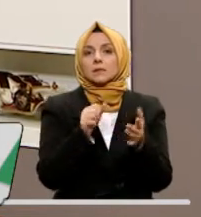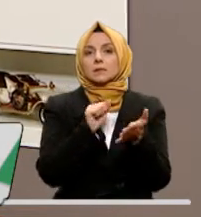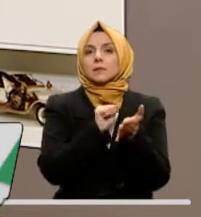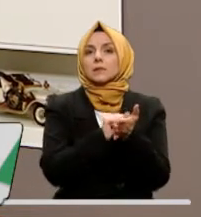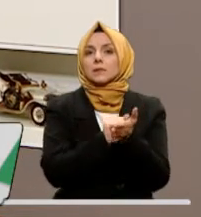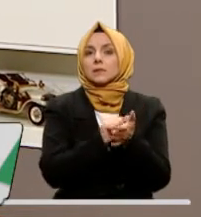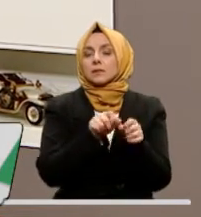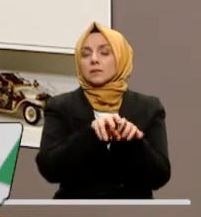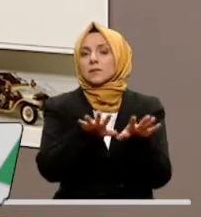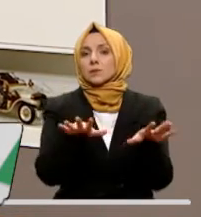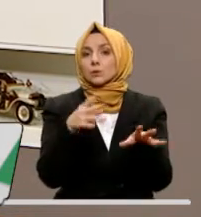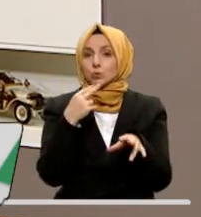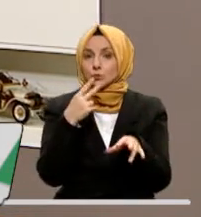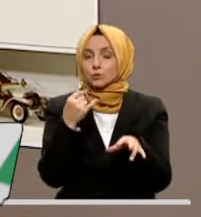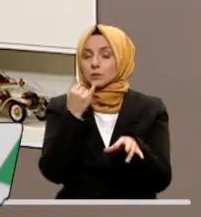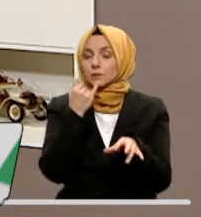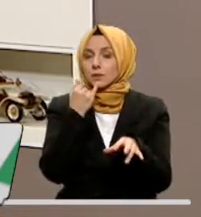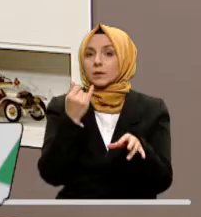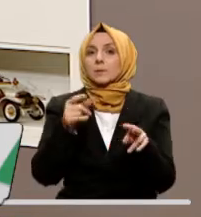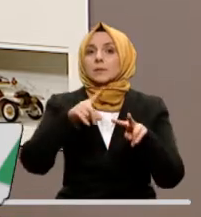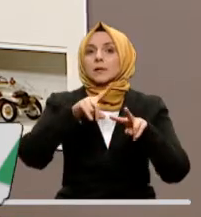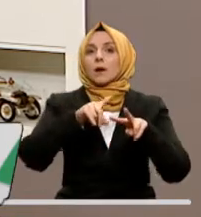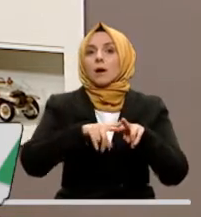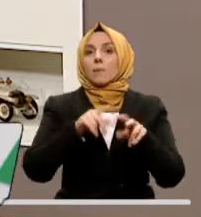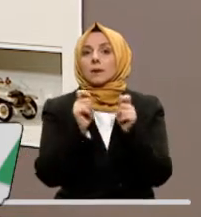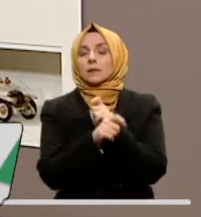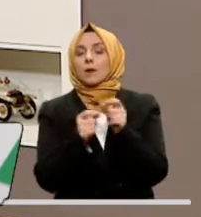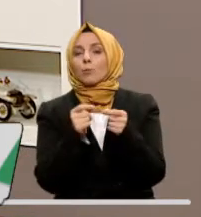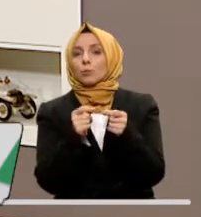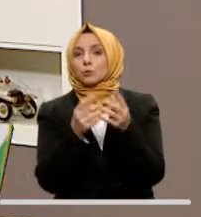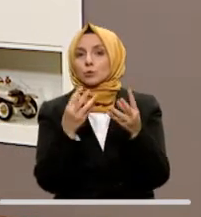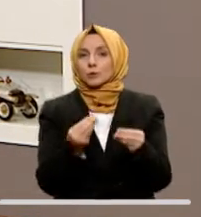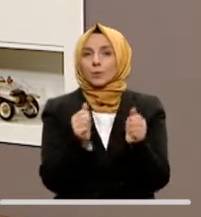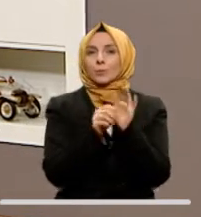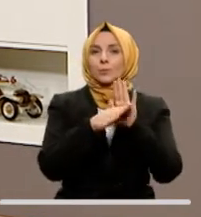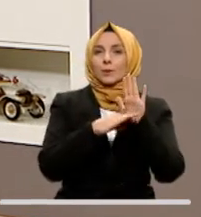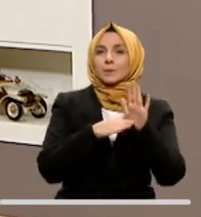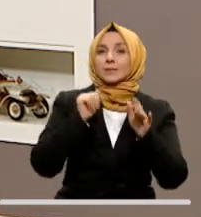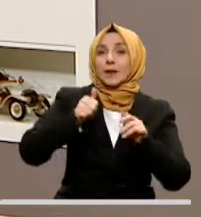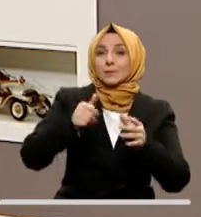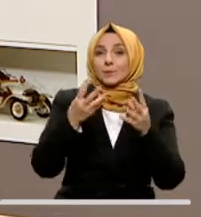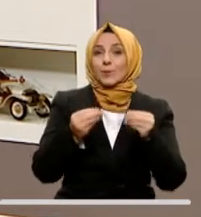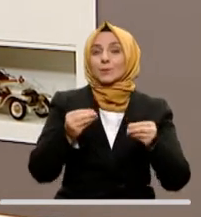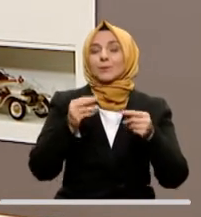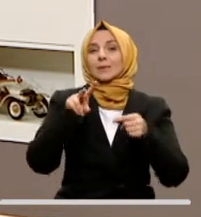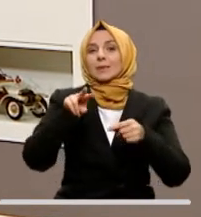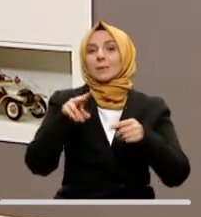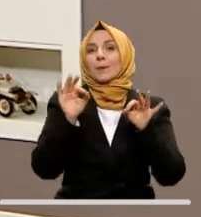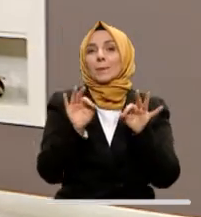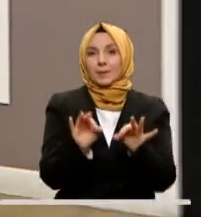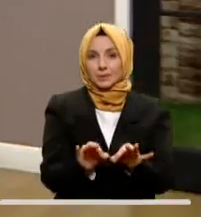konumuz döner sermaye İşletme Müdürü Ahmet Bulut beyefendi olacak şimdi yayınız her zaman olduğu gibi muhtelif işler köşemize